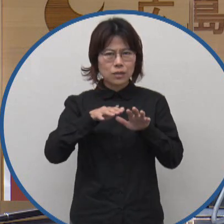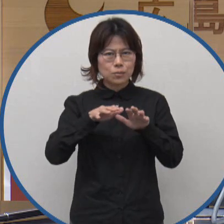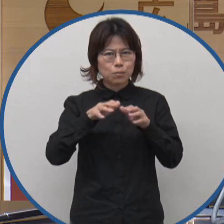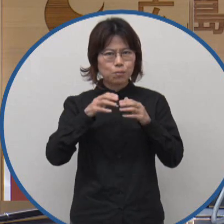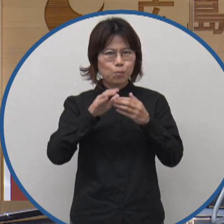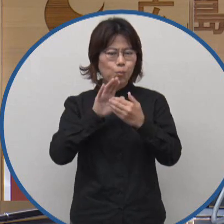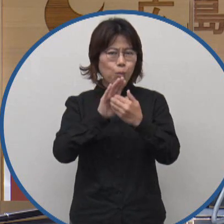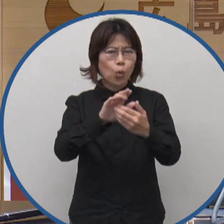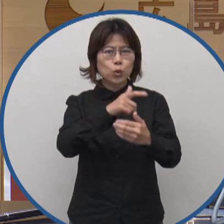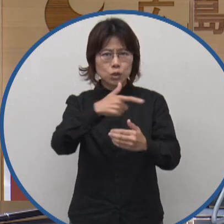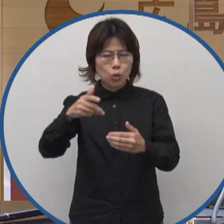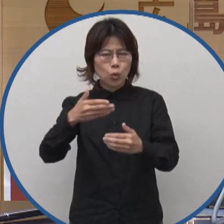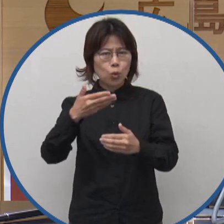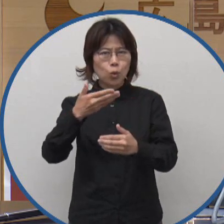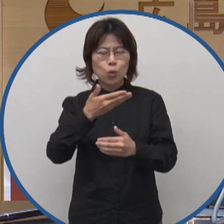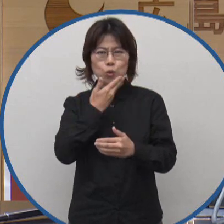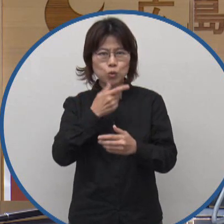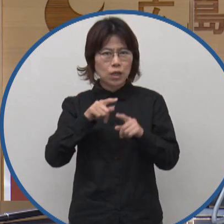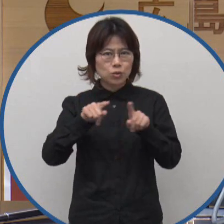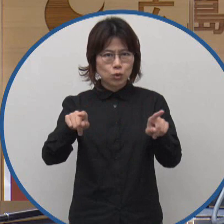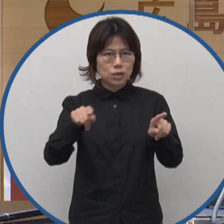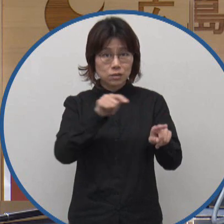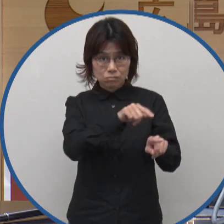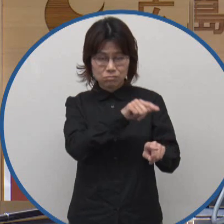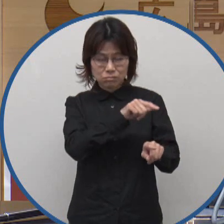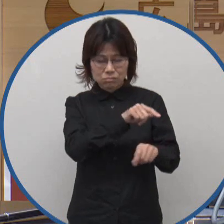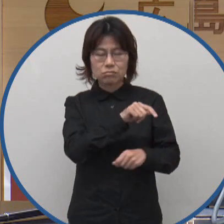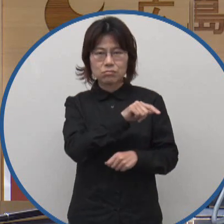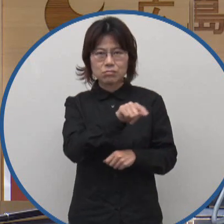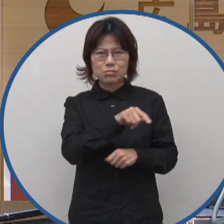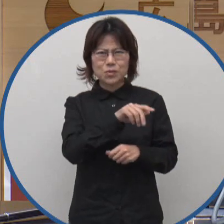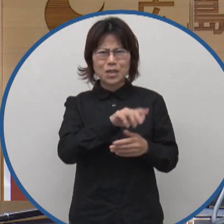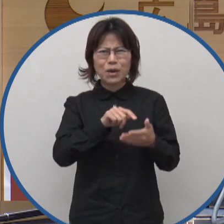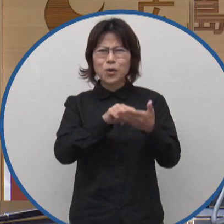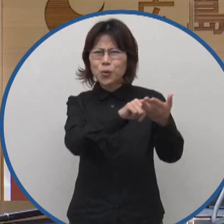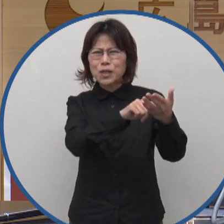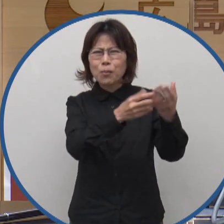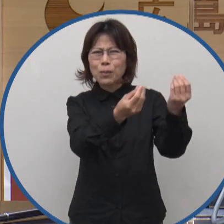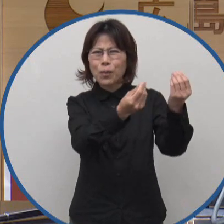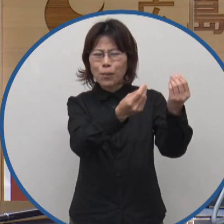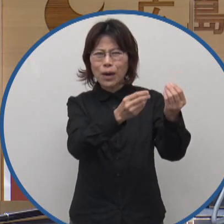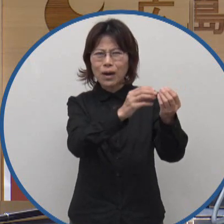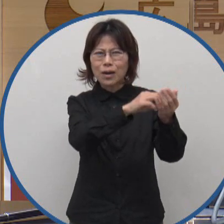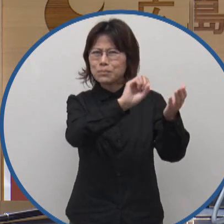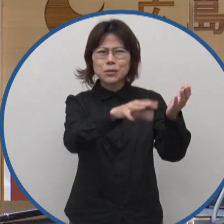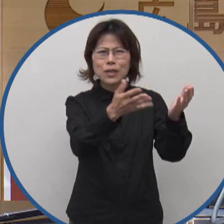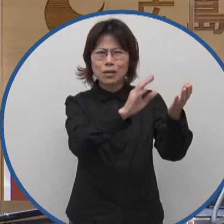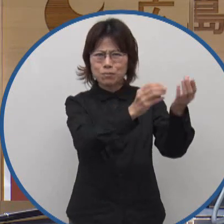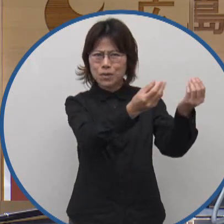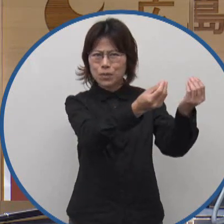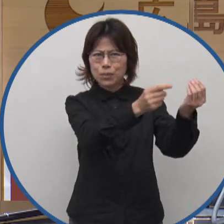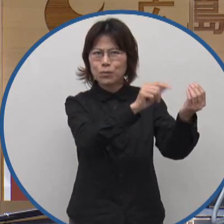置、今これまだ要請は生きている状況にありますから、